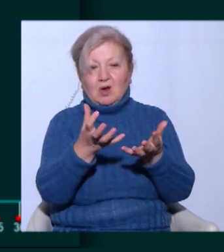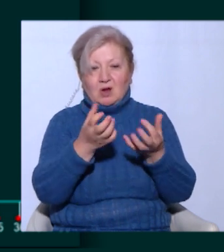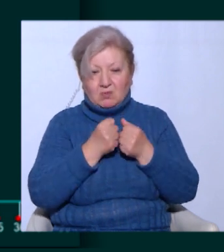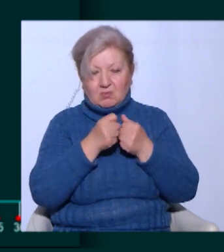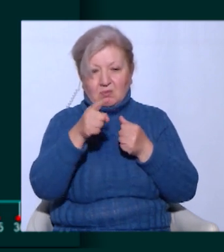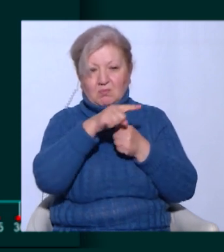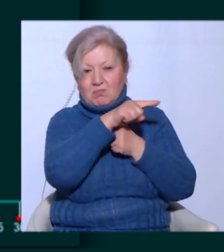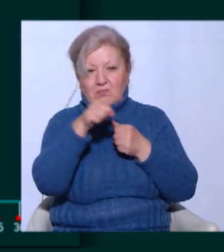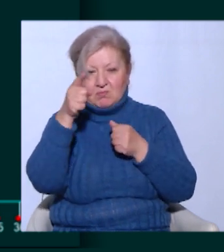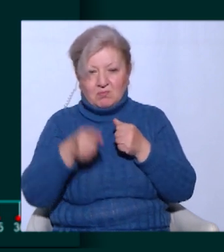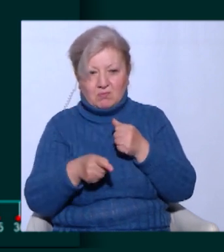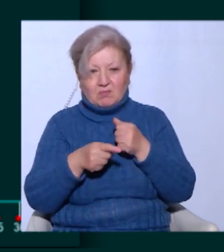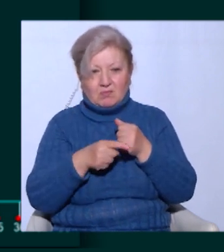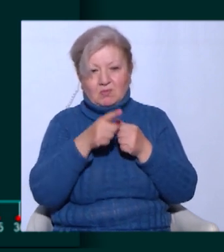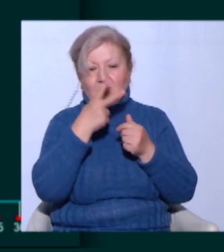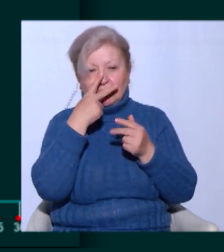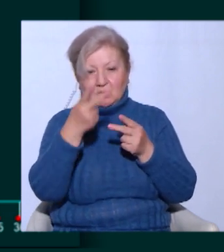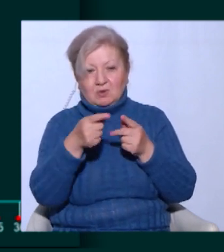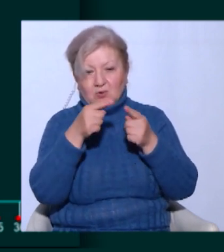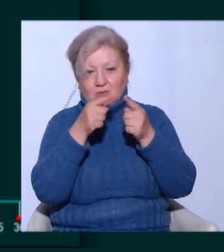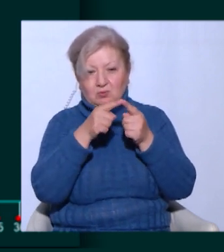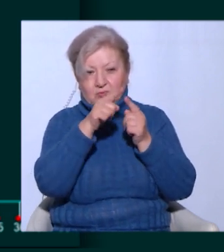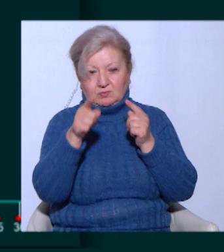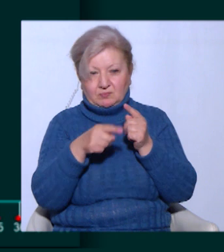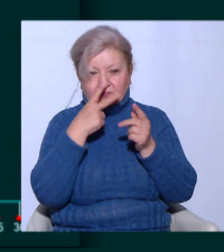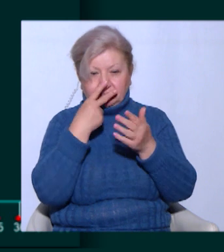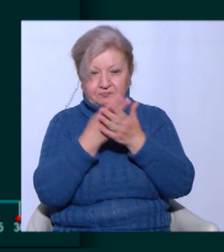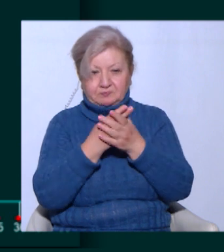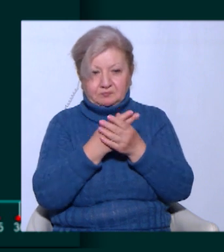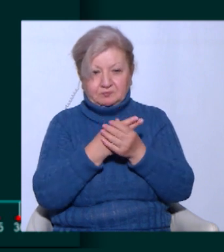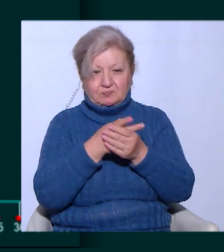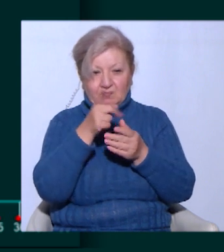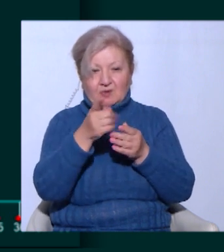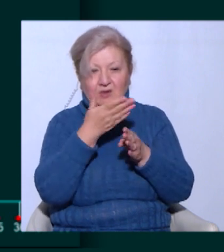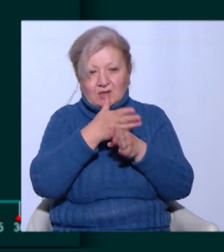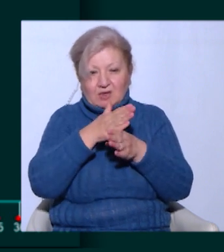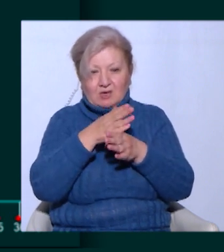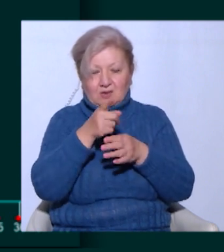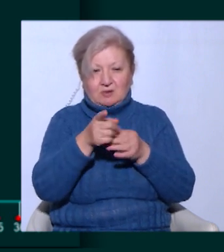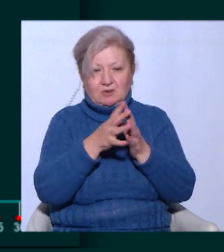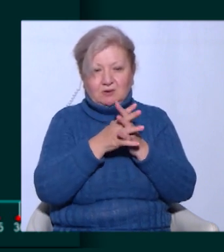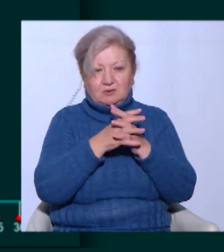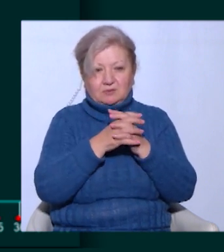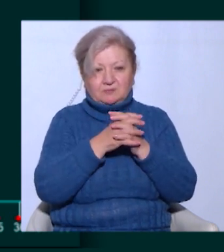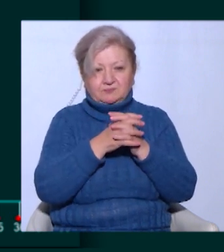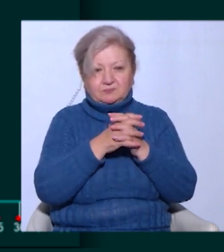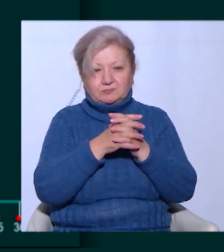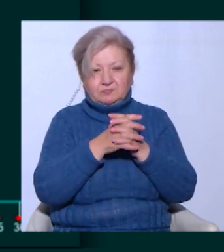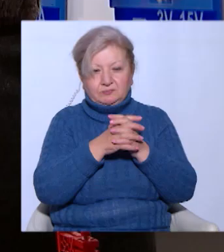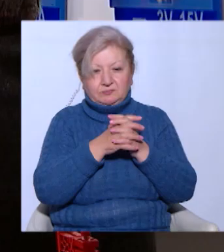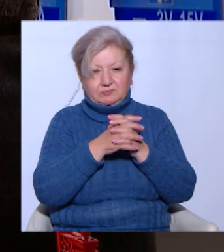მაგრამ და მივიღოთ ეს მართკუთხედად. უკეთესად განვიხილოთ აი ამ სიმულაციაში, რომელზეც ახლა გადავალთ, ეს